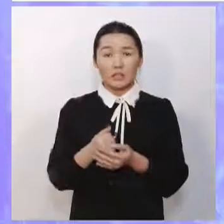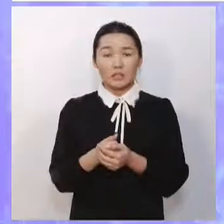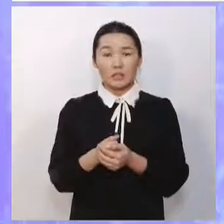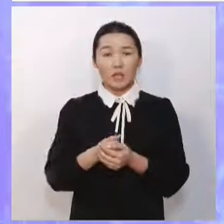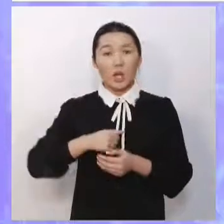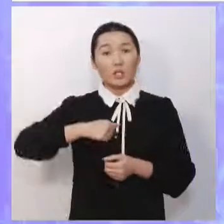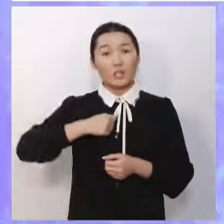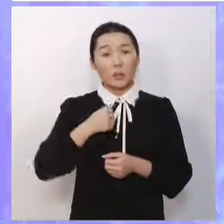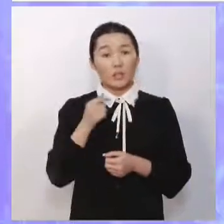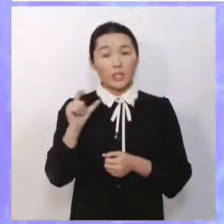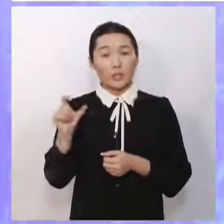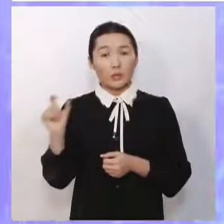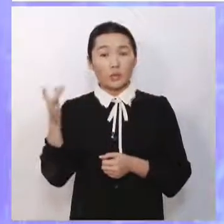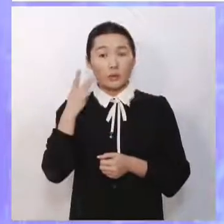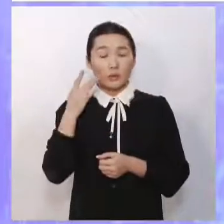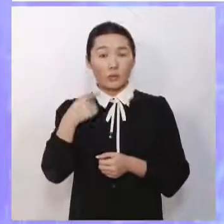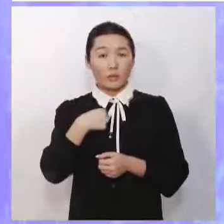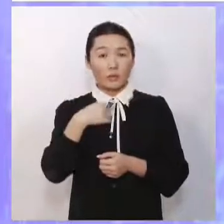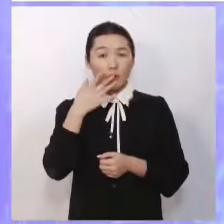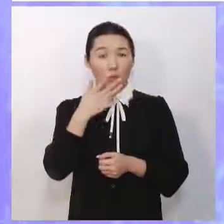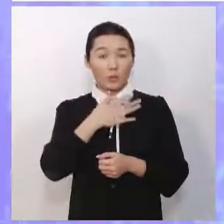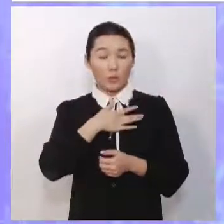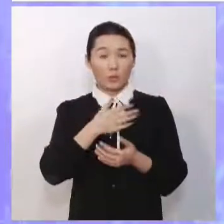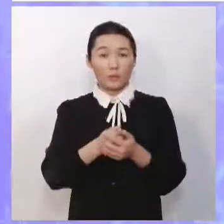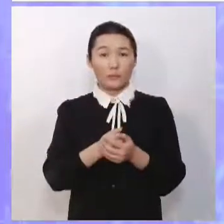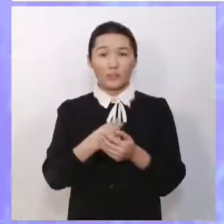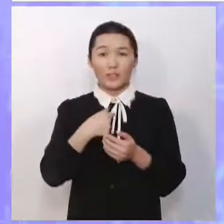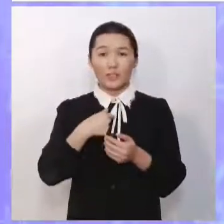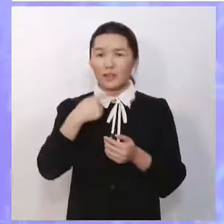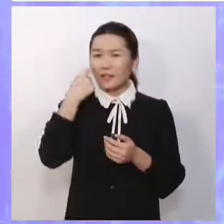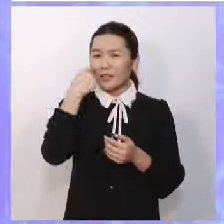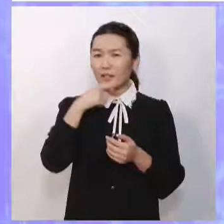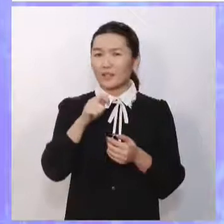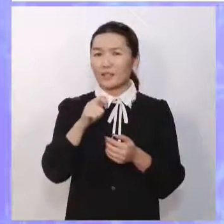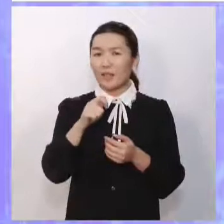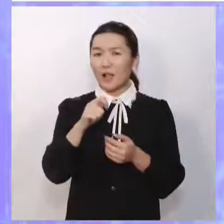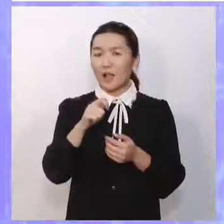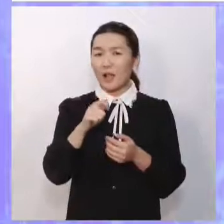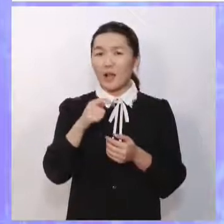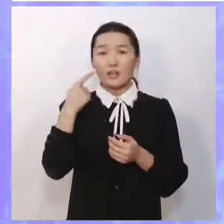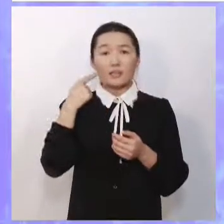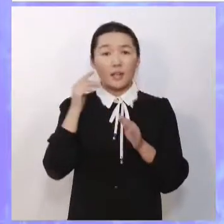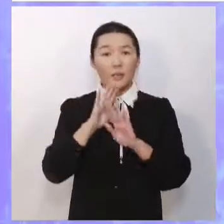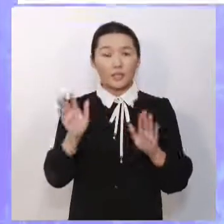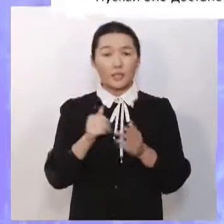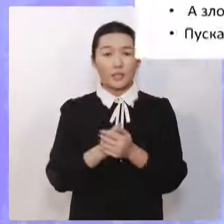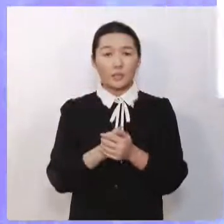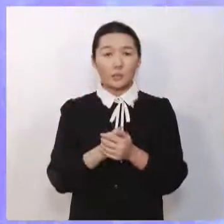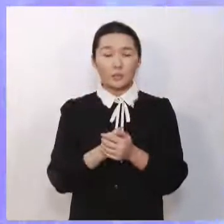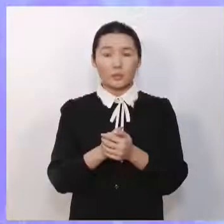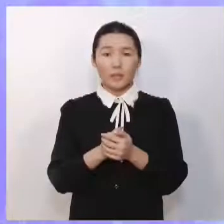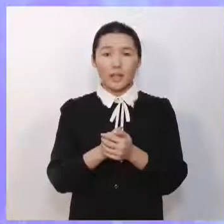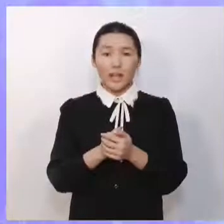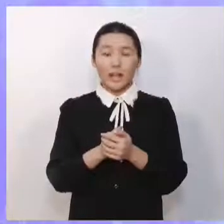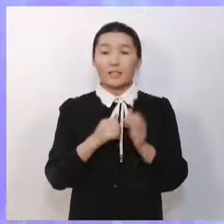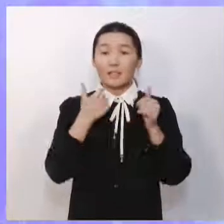Друзей, людей, которых я люблю, я никогда ничем не оскорблю. Не для того наш предок